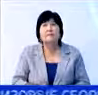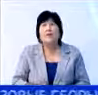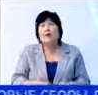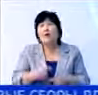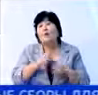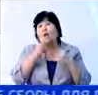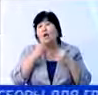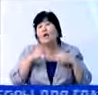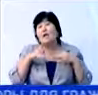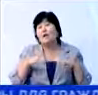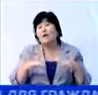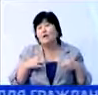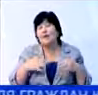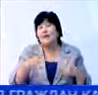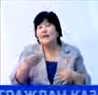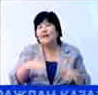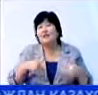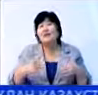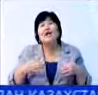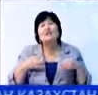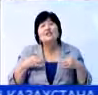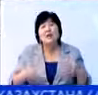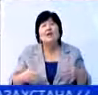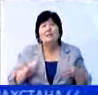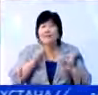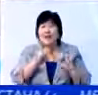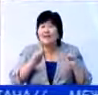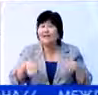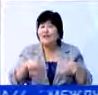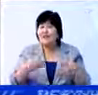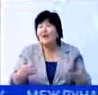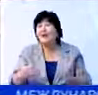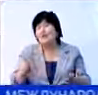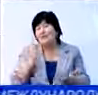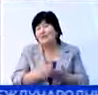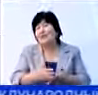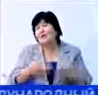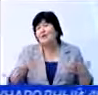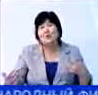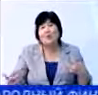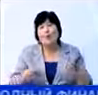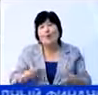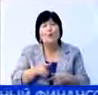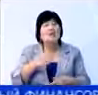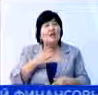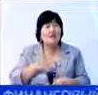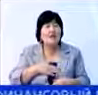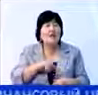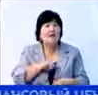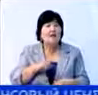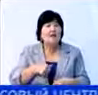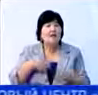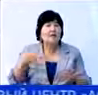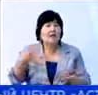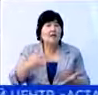Очень хорошо организован праздник. Нас поздравили с праздником, одарили подарками, поставили большой концерт. Очень приятно. Сам я свыше 40